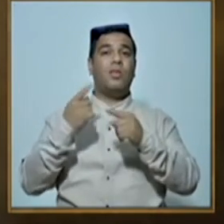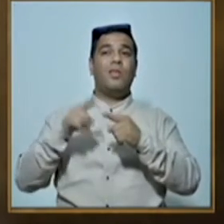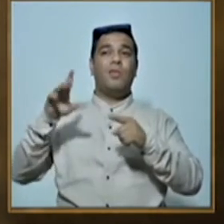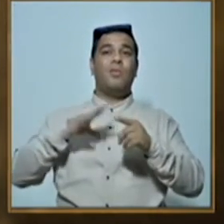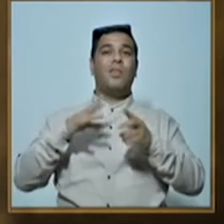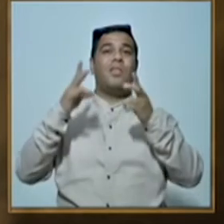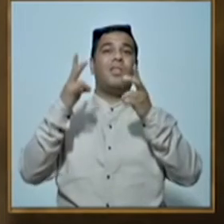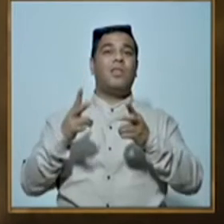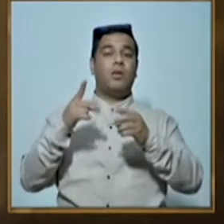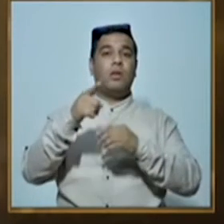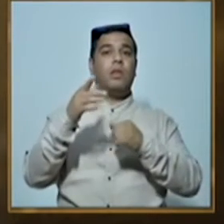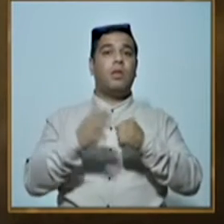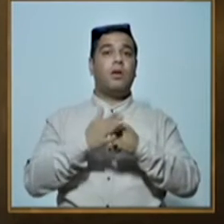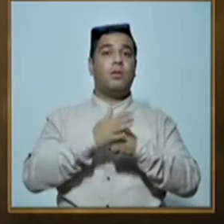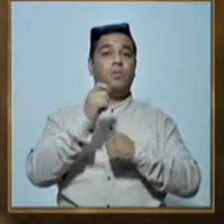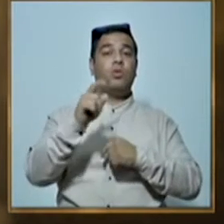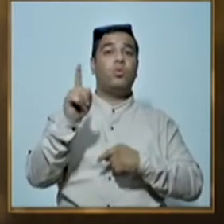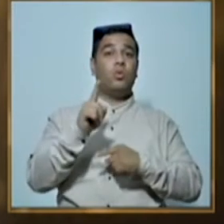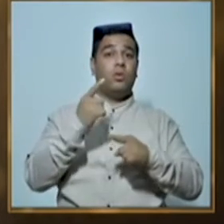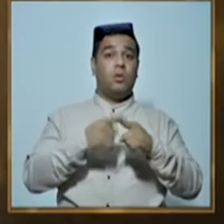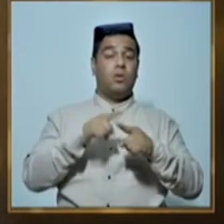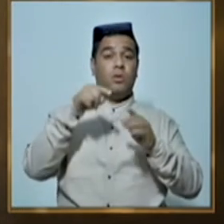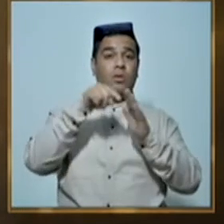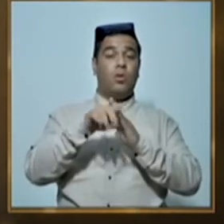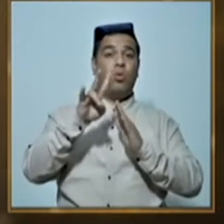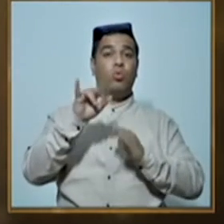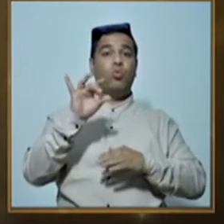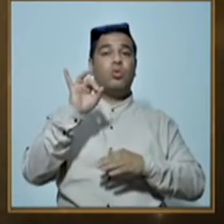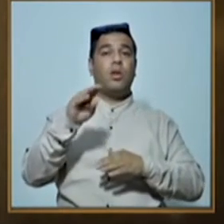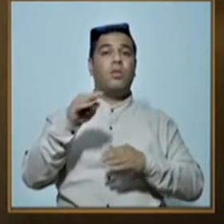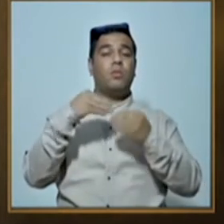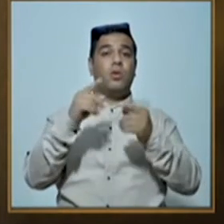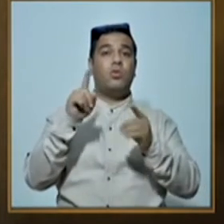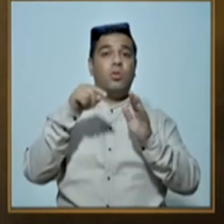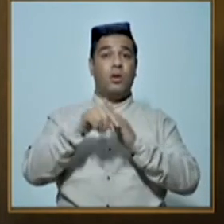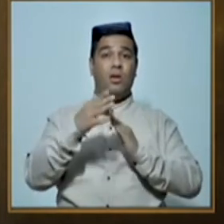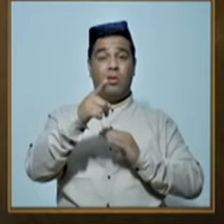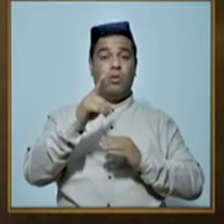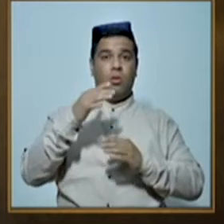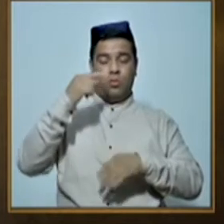bo'lgan. Hunayn kunida ham sizlarga nusrat berdi. Allohning nusrati bo'lmasa ishlar chatoq edi.